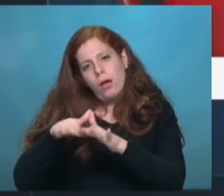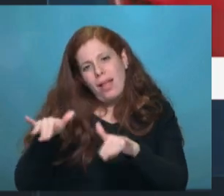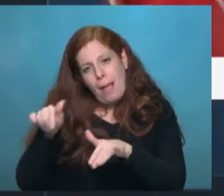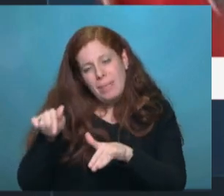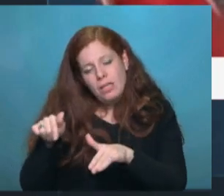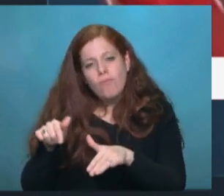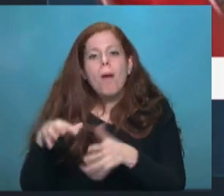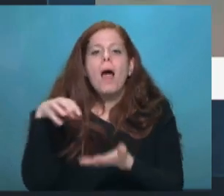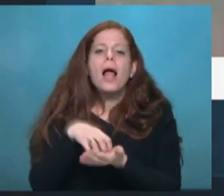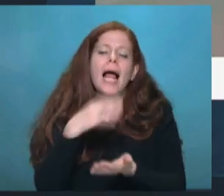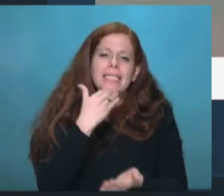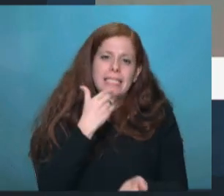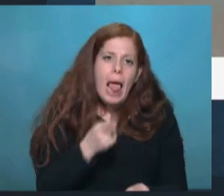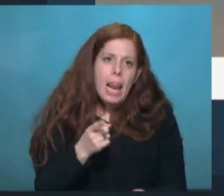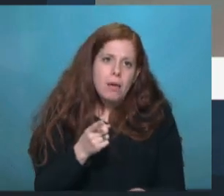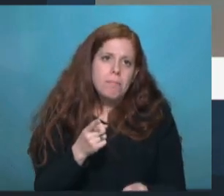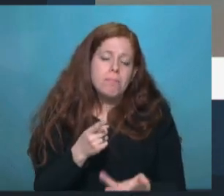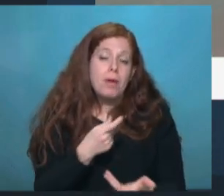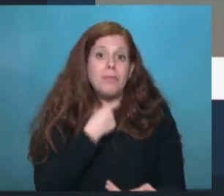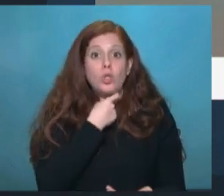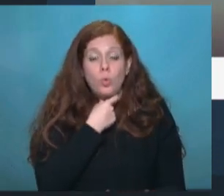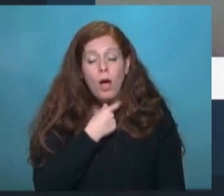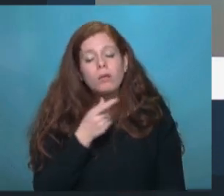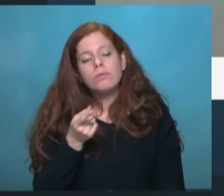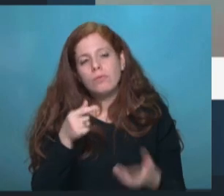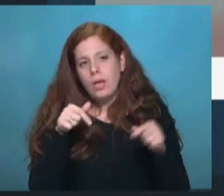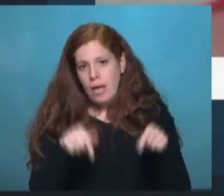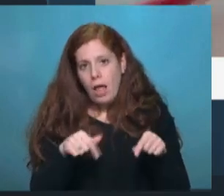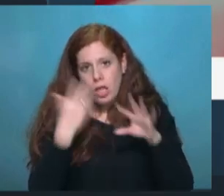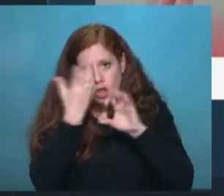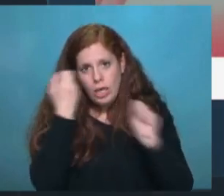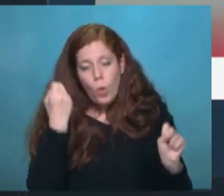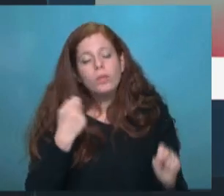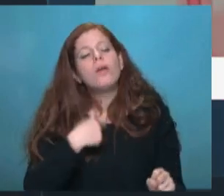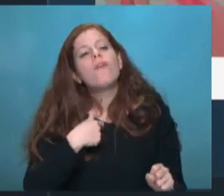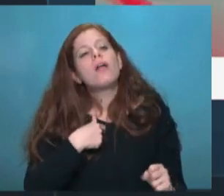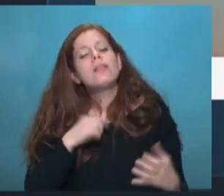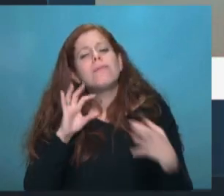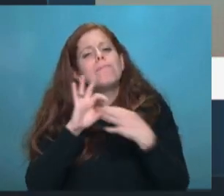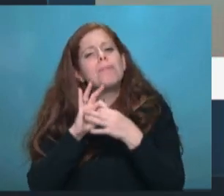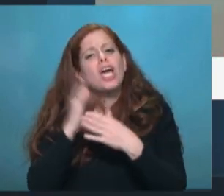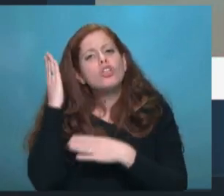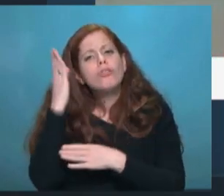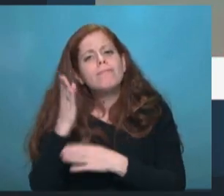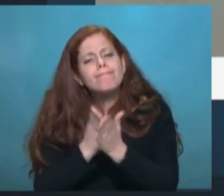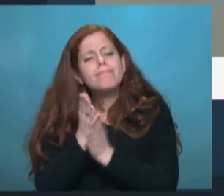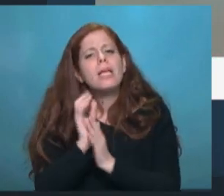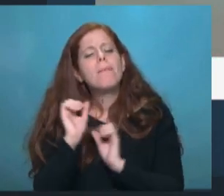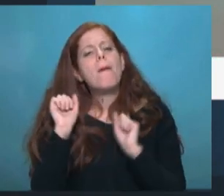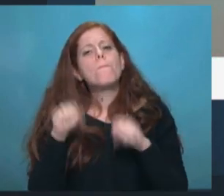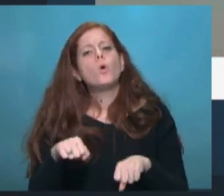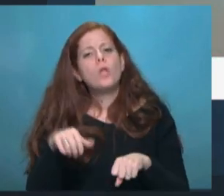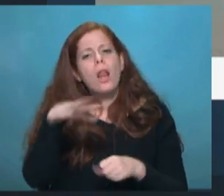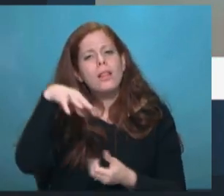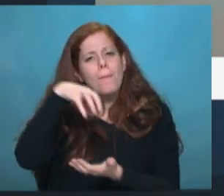לישראלים במצוקה, וכאן השגרירות, ואני בקשר ישיר עם מושלת המחוז